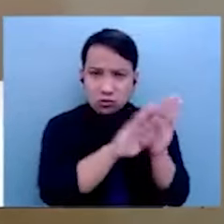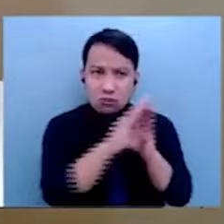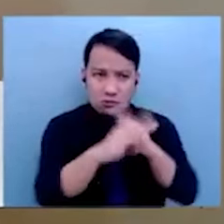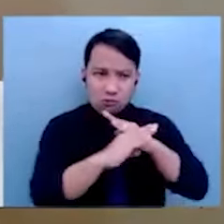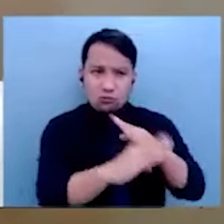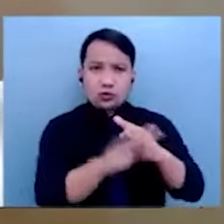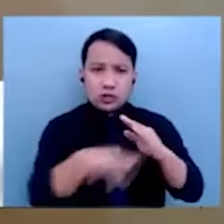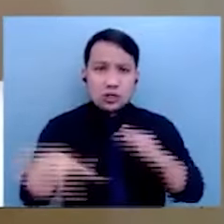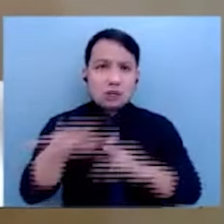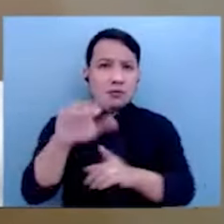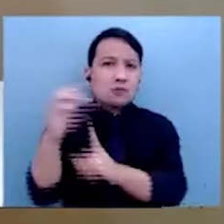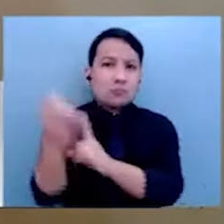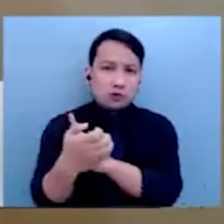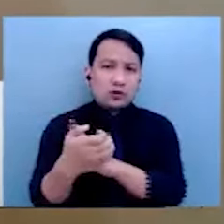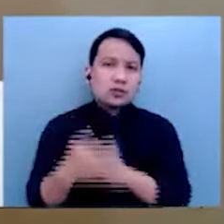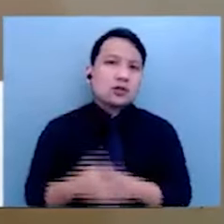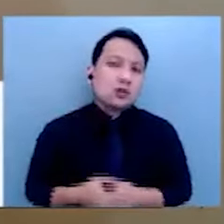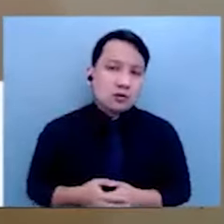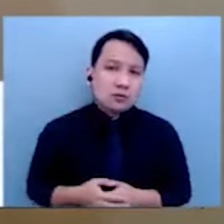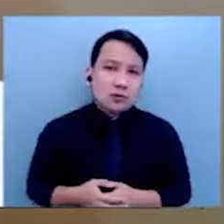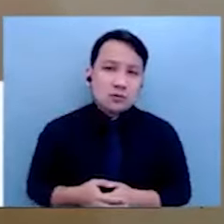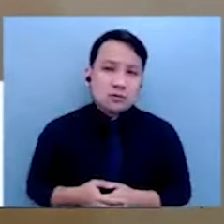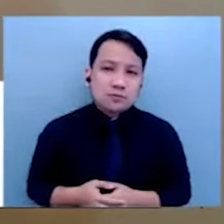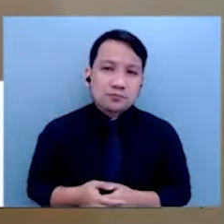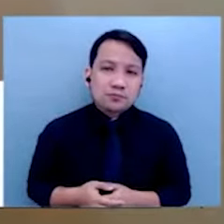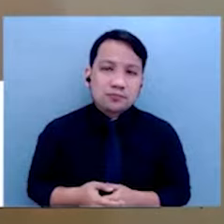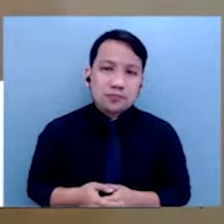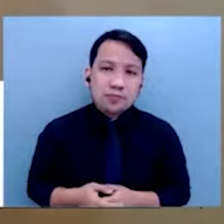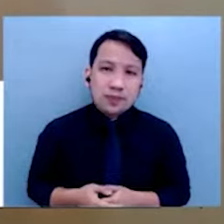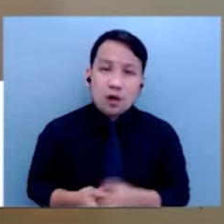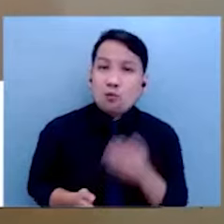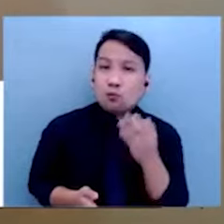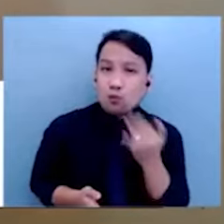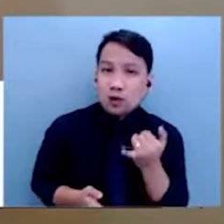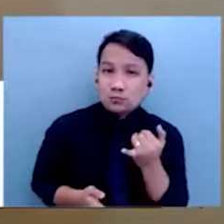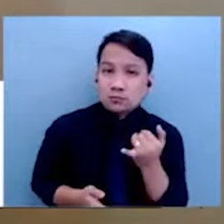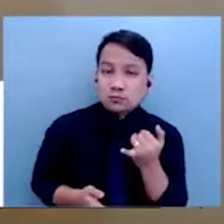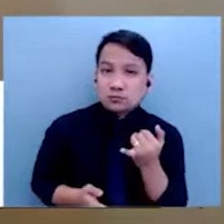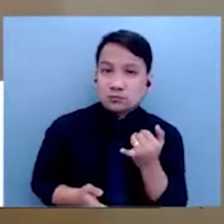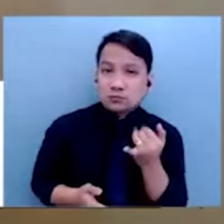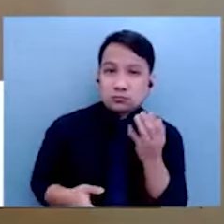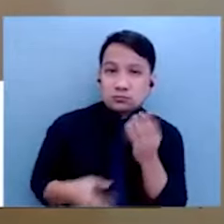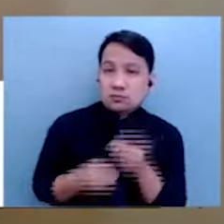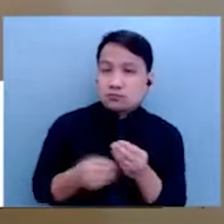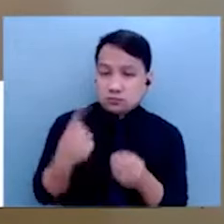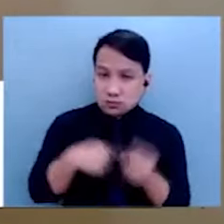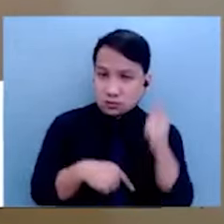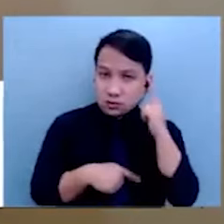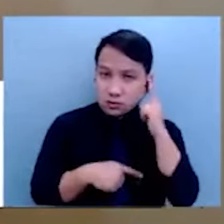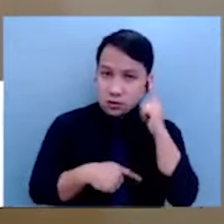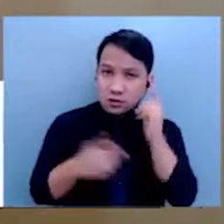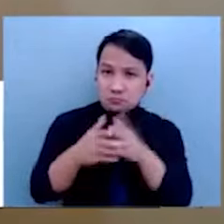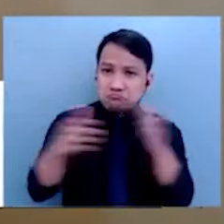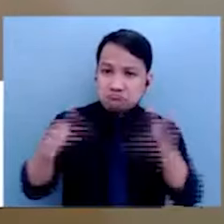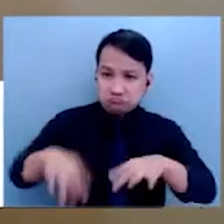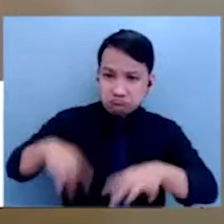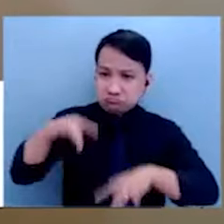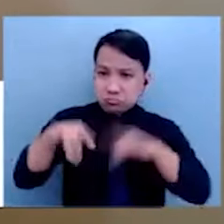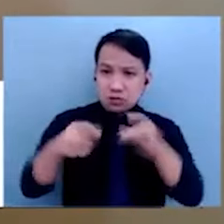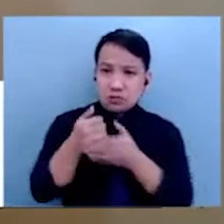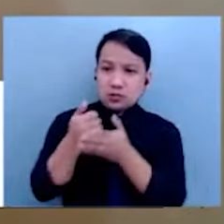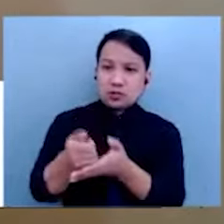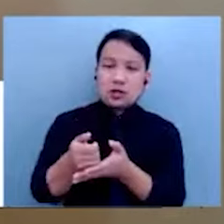mga kapaligiran. At nang sa ganon ay makagkaroon tayo ng malaking contribution doon sa